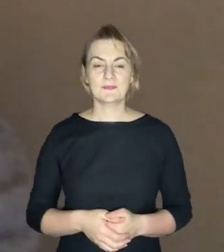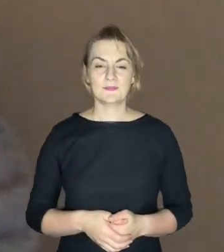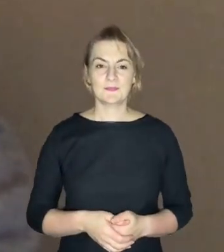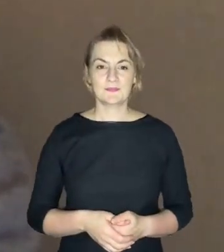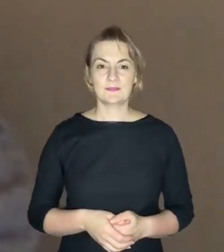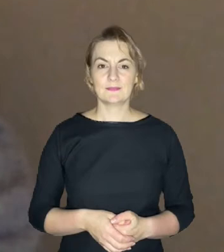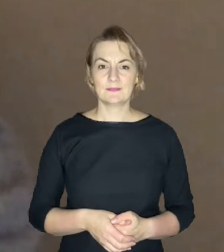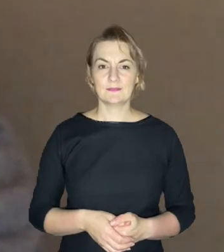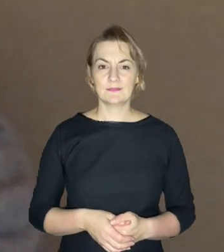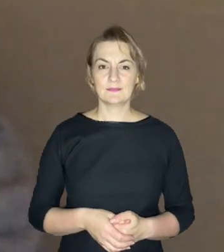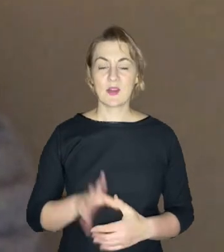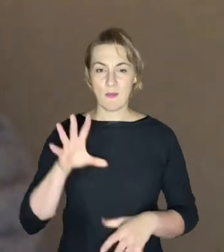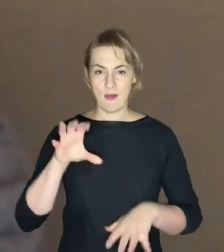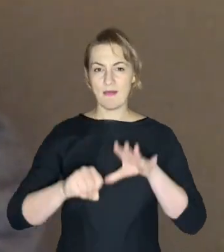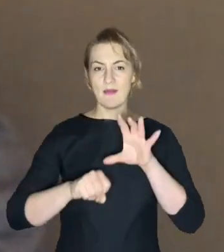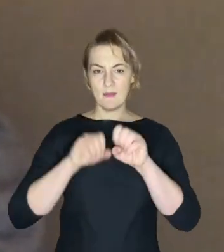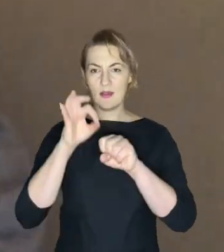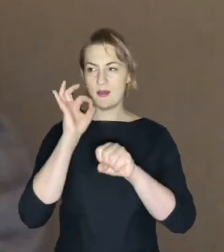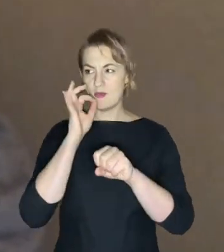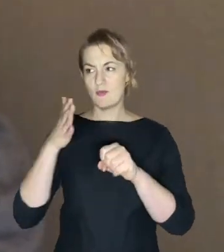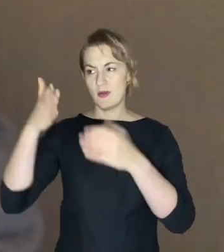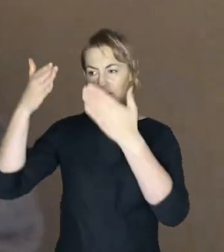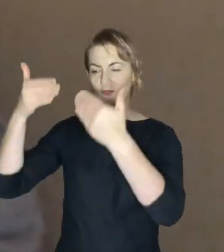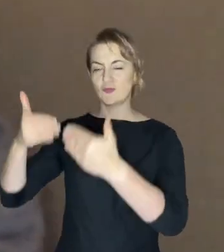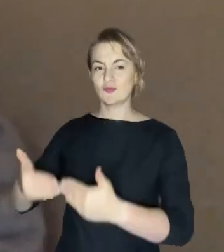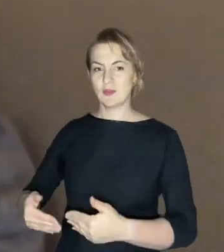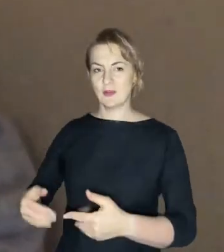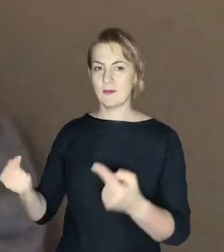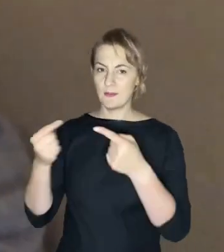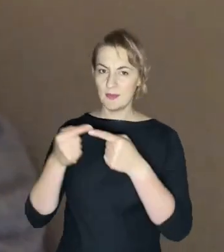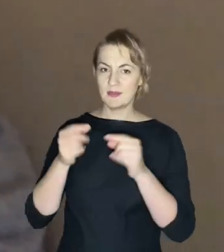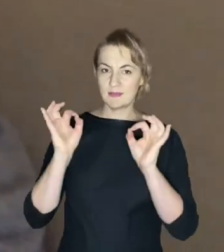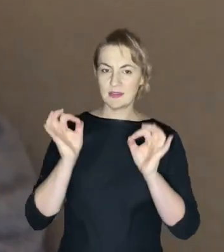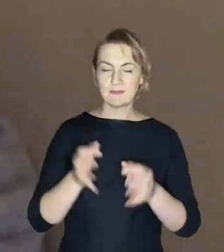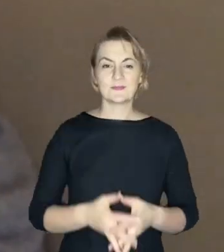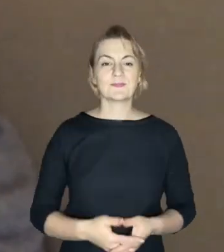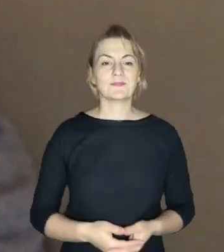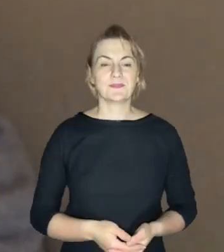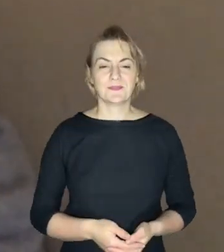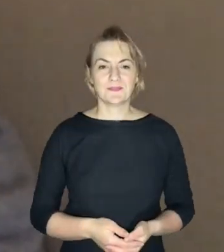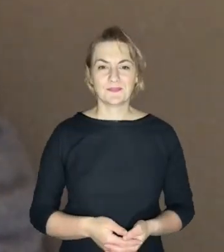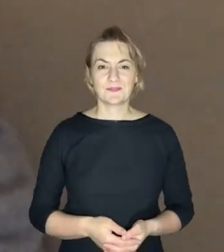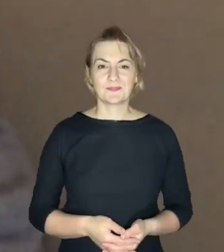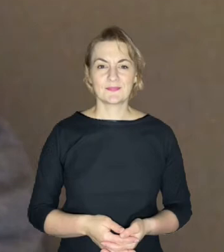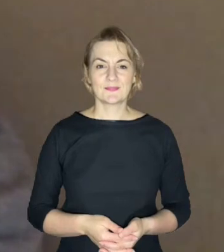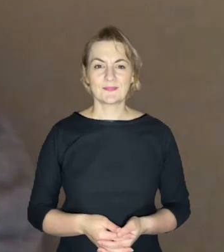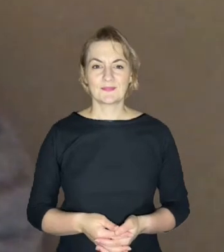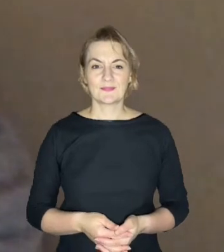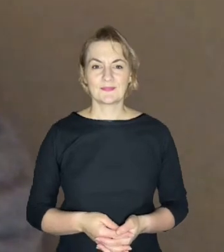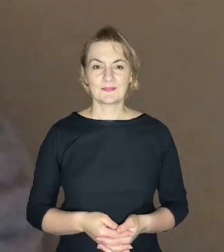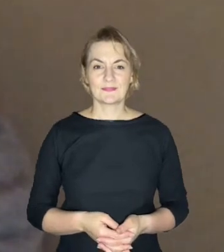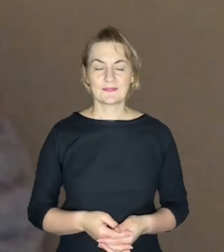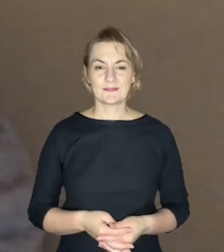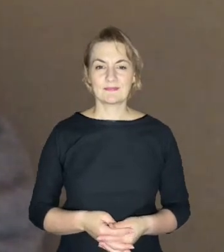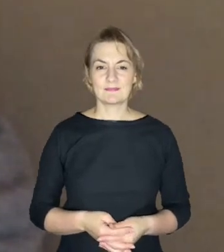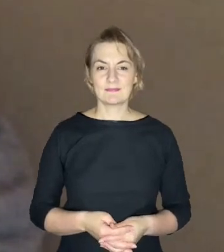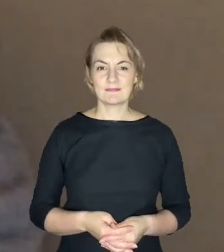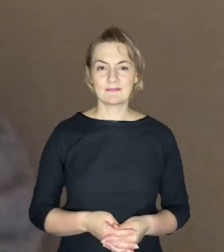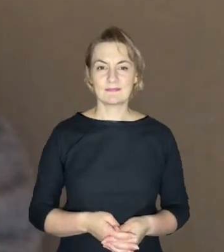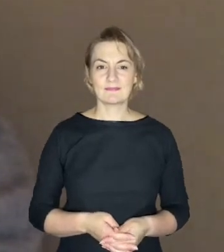dobrej ściany. Tak naprawdę jestem o tym przekonany, bo już dość długo żyję,